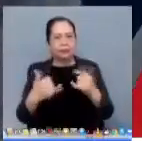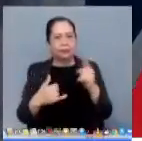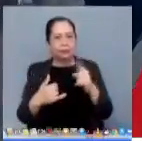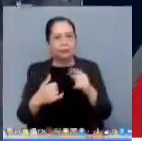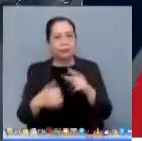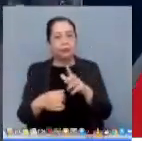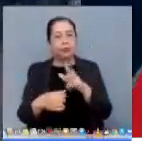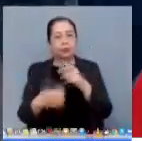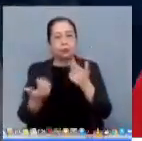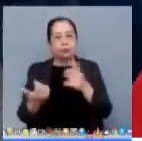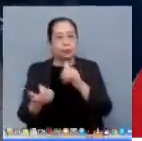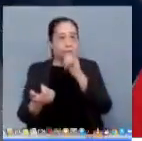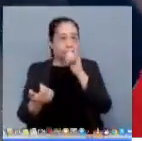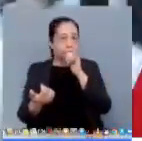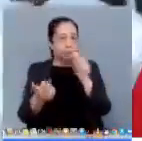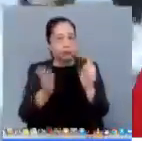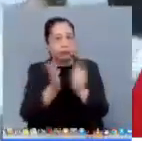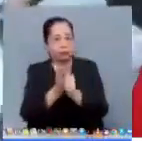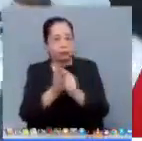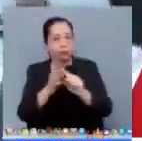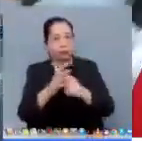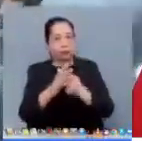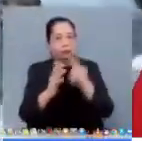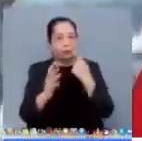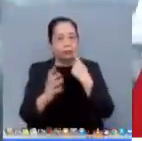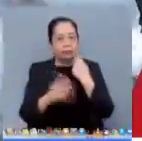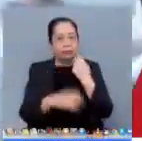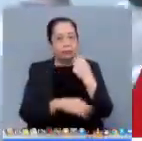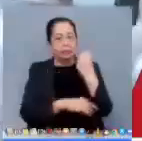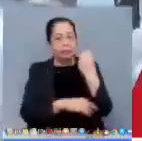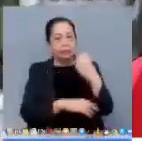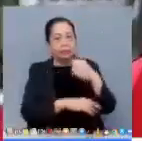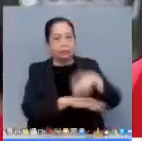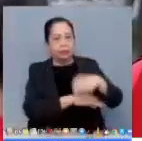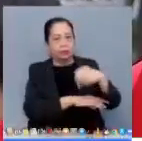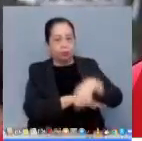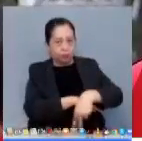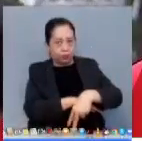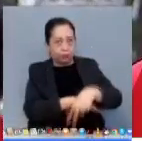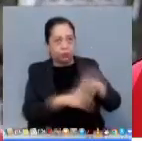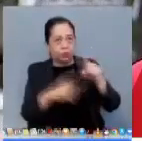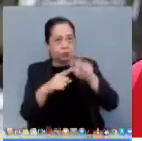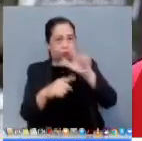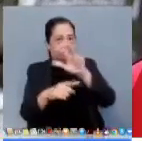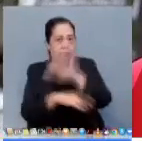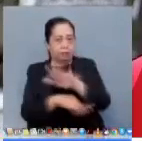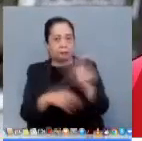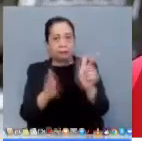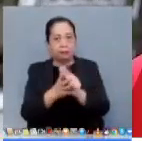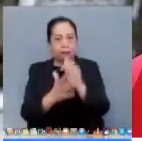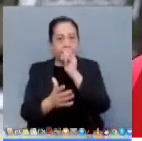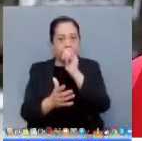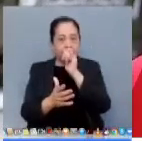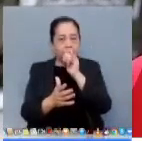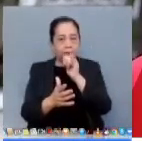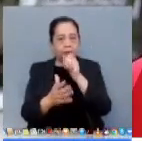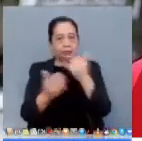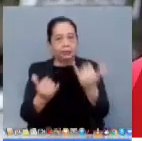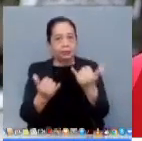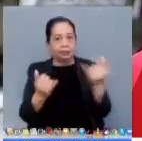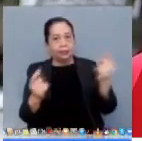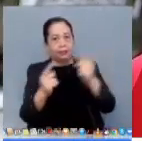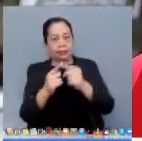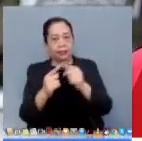tayo simula kaninang alas 12 ng umaga hanggang alas 3 ng hapon. Kaya bawal po uminom ng alak hanggang alas 3 ng